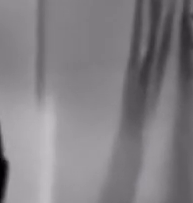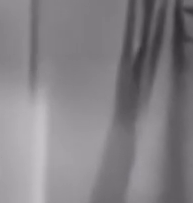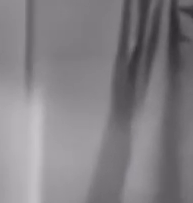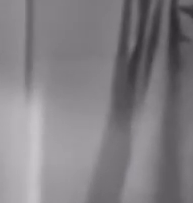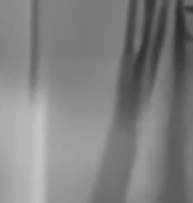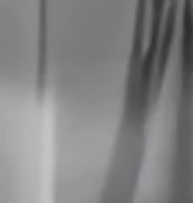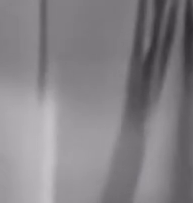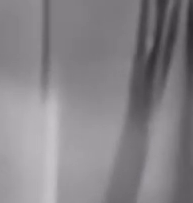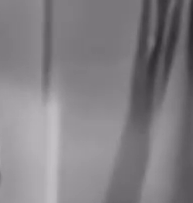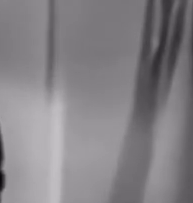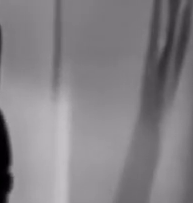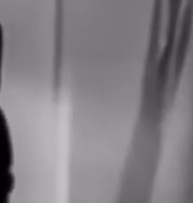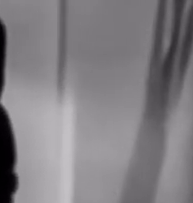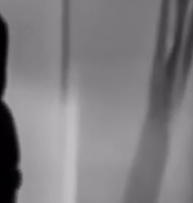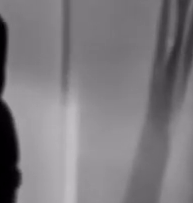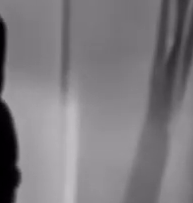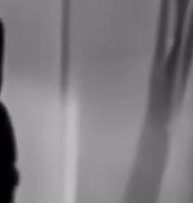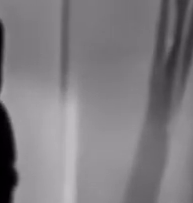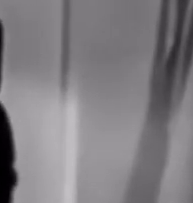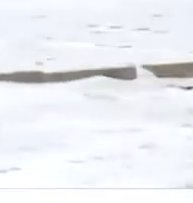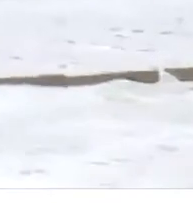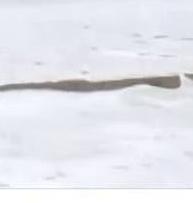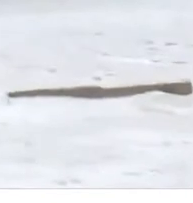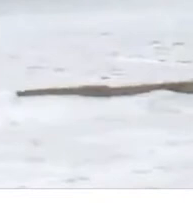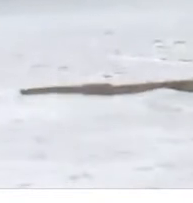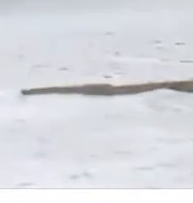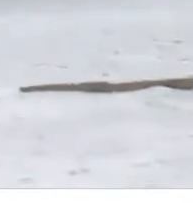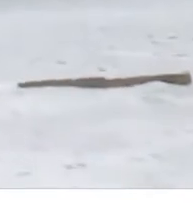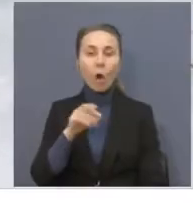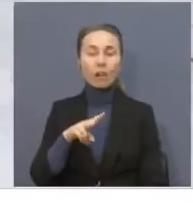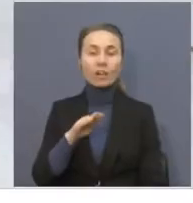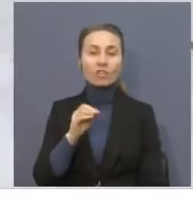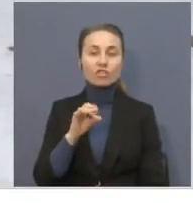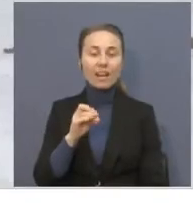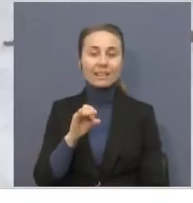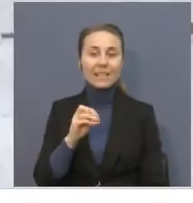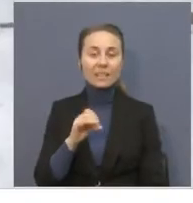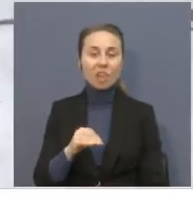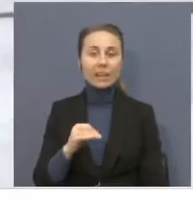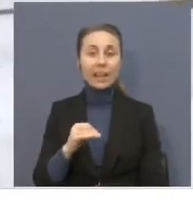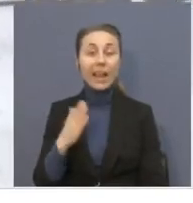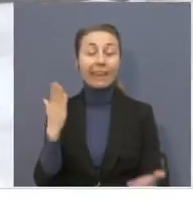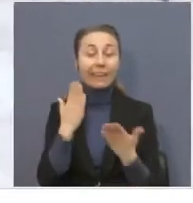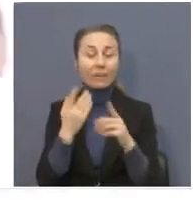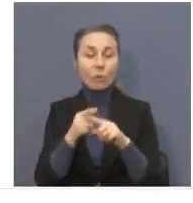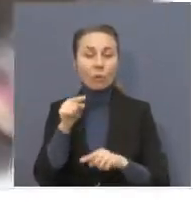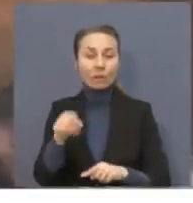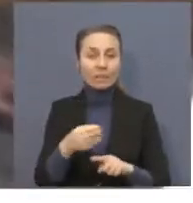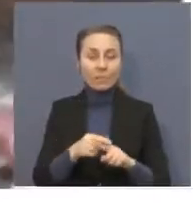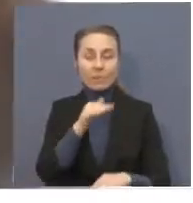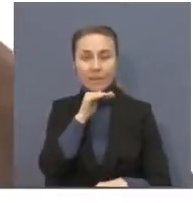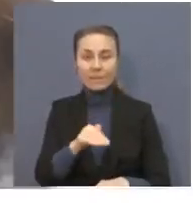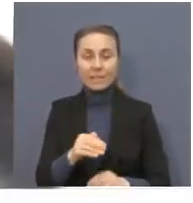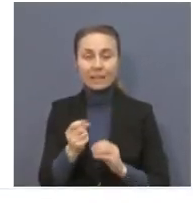Она решительно все понимает. Олжас Сейджанов – кинолог. В этой профессии уже 11 лет. Общий